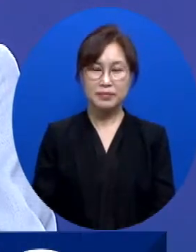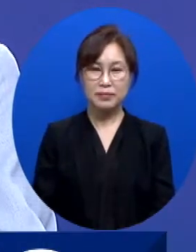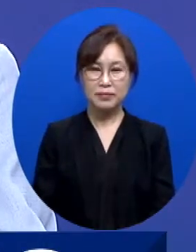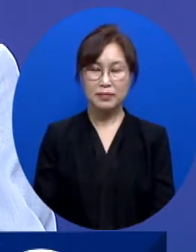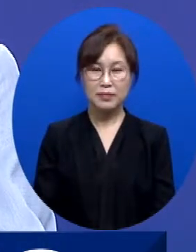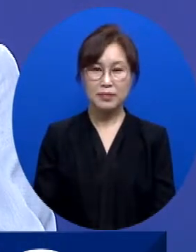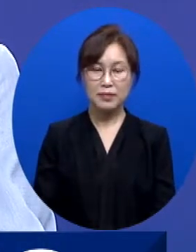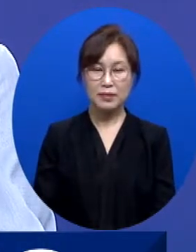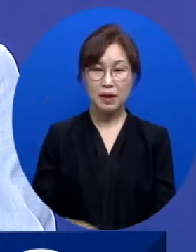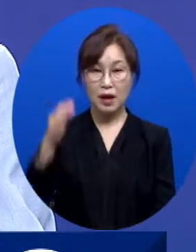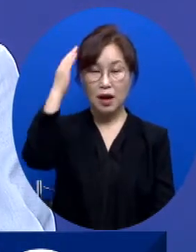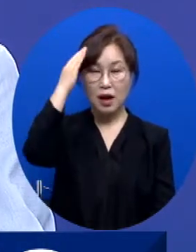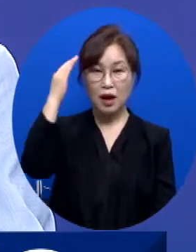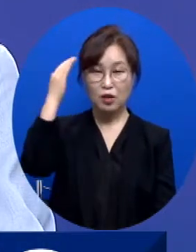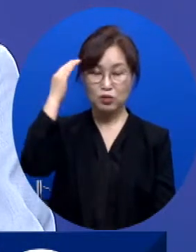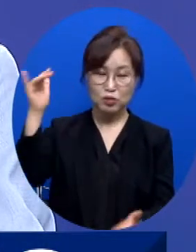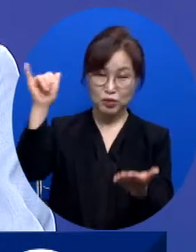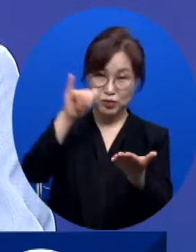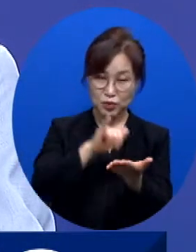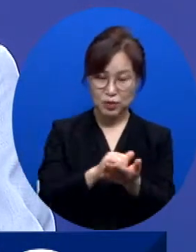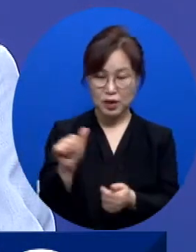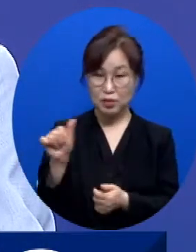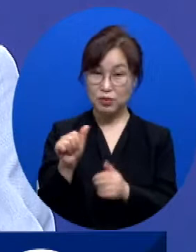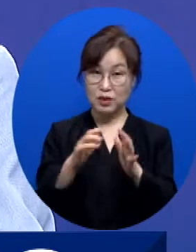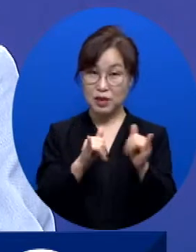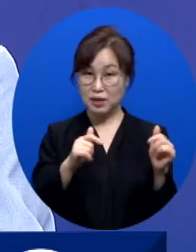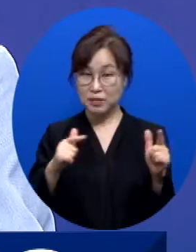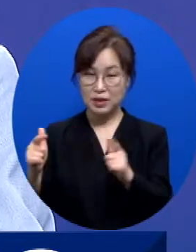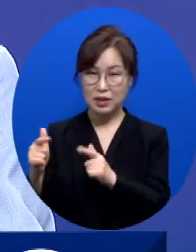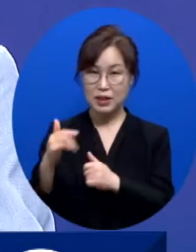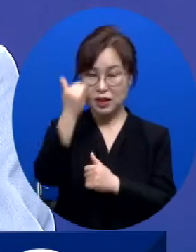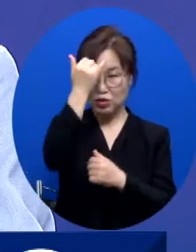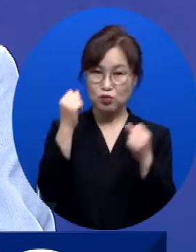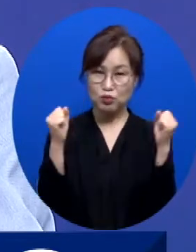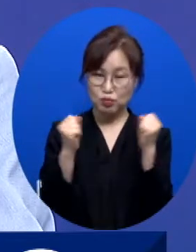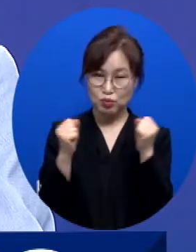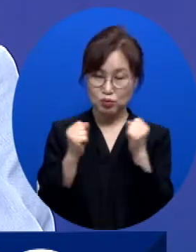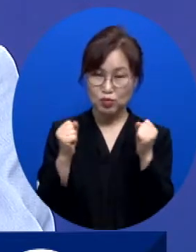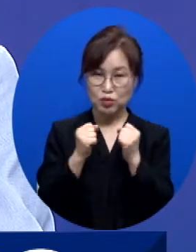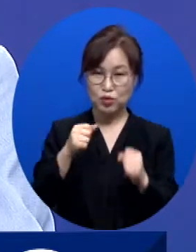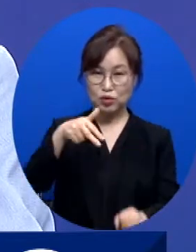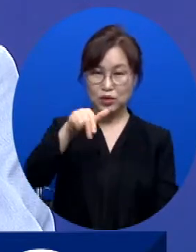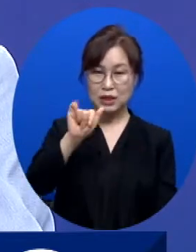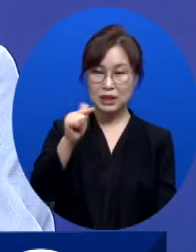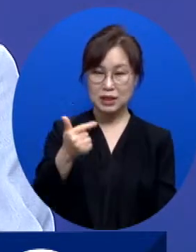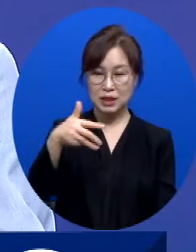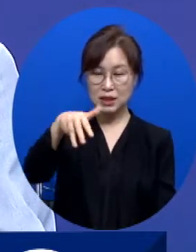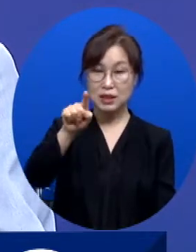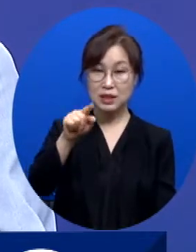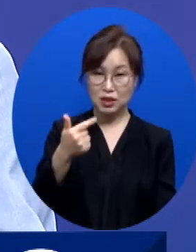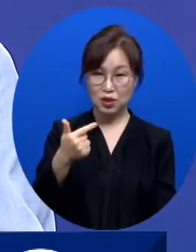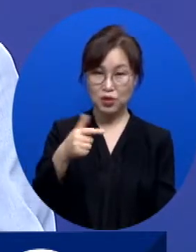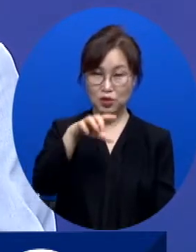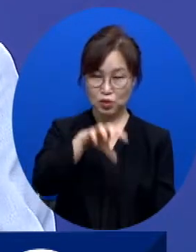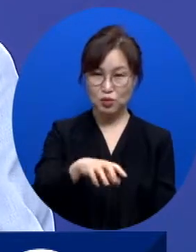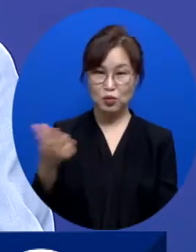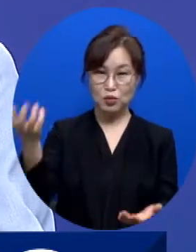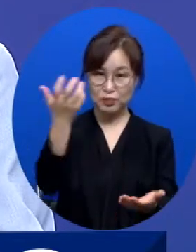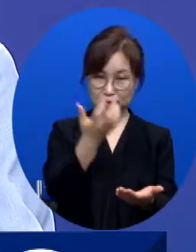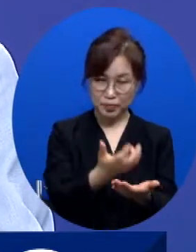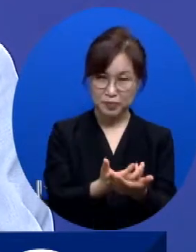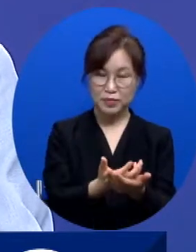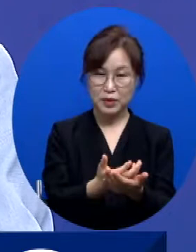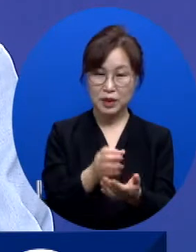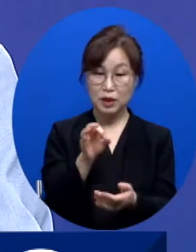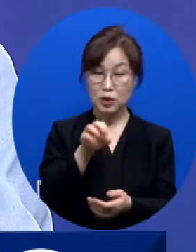한국 땅을 밟은 아프가니스탄인들이 충북 진천에 있는 공무원 인재개발원에 입소했습니다. 당분간 이곳에서